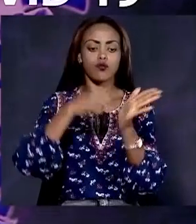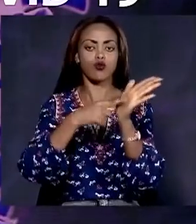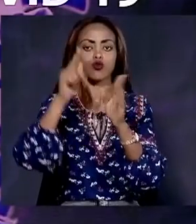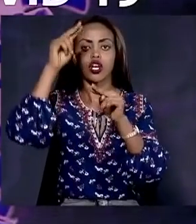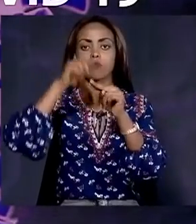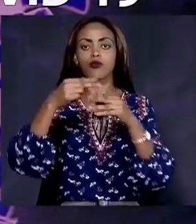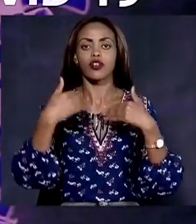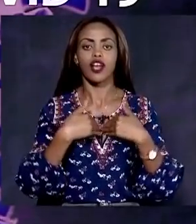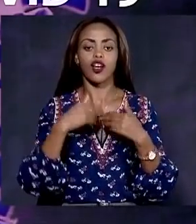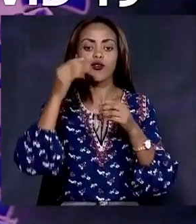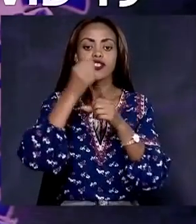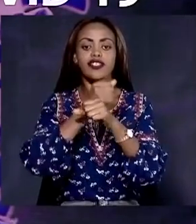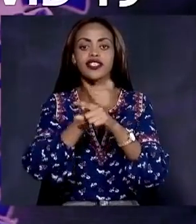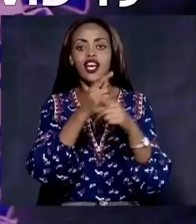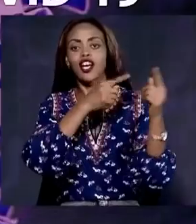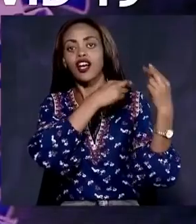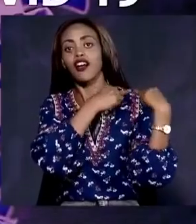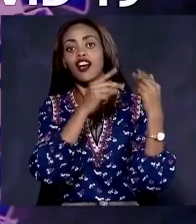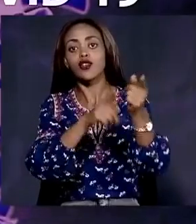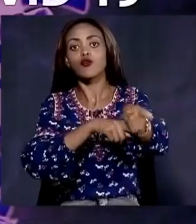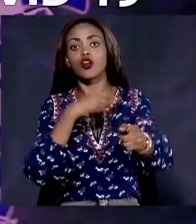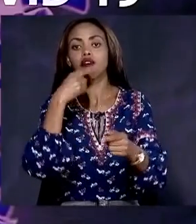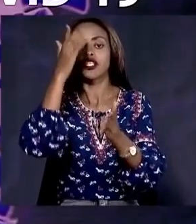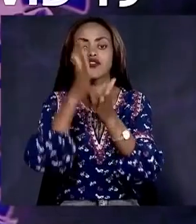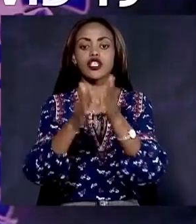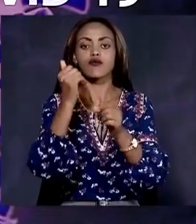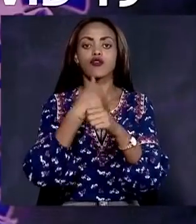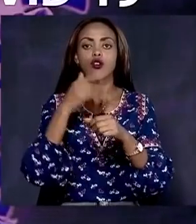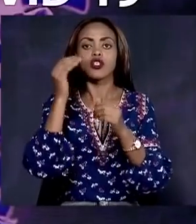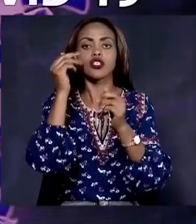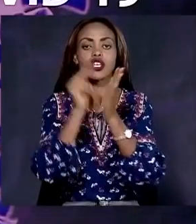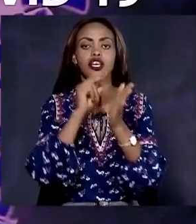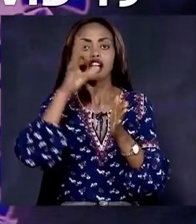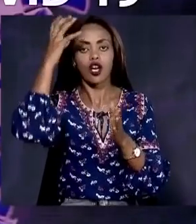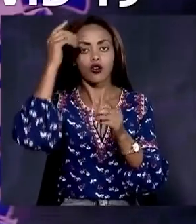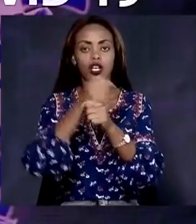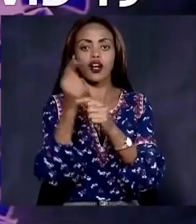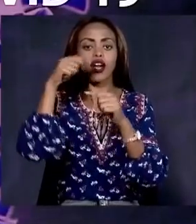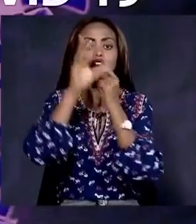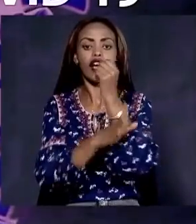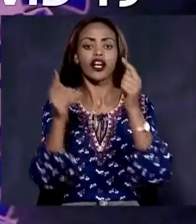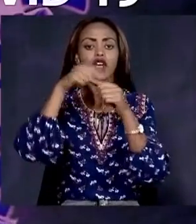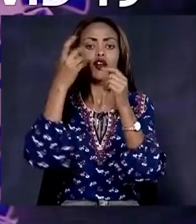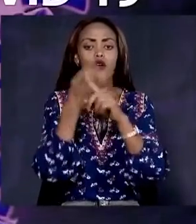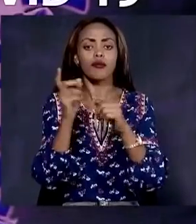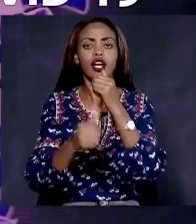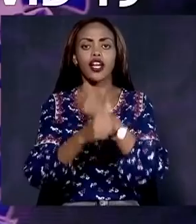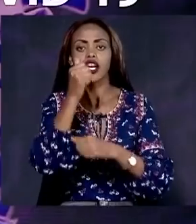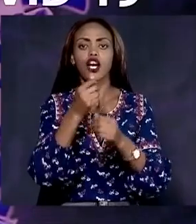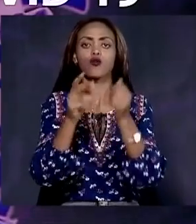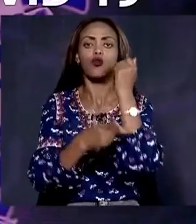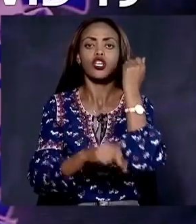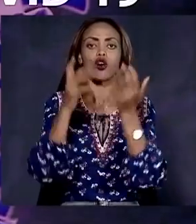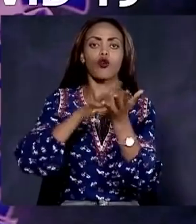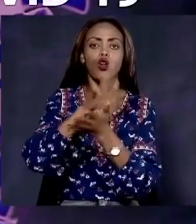امیت ونهلا سلطان کانو من وحتا بایلو زفت امزلو زی حقا و تقبار هاگر ناب کبید حدگان پولیتیکا و قلولاون که اتوا کم زخل